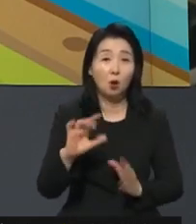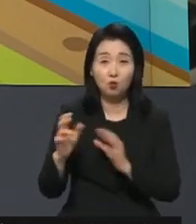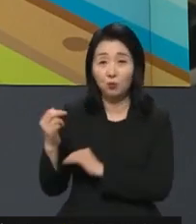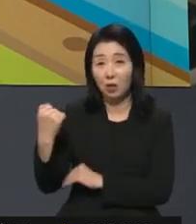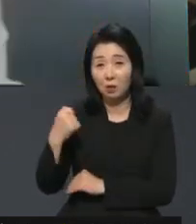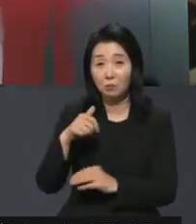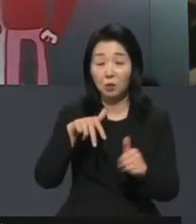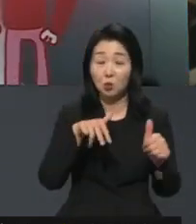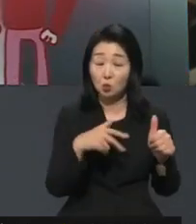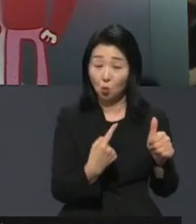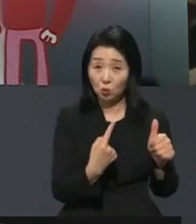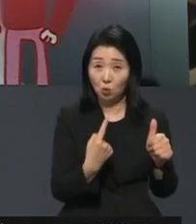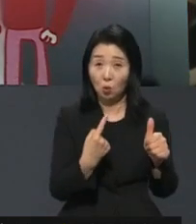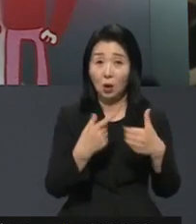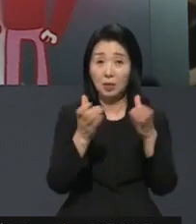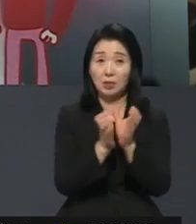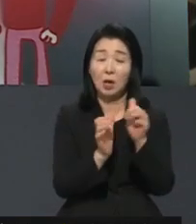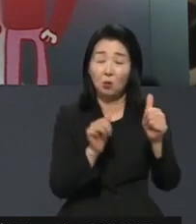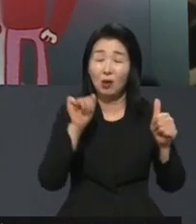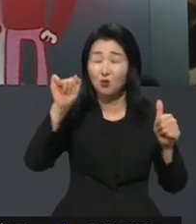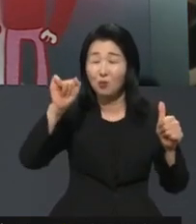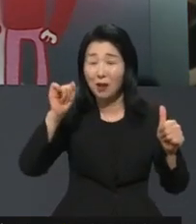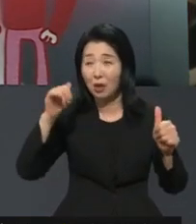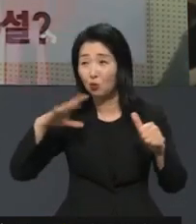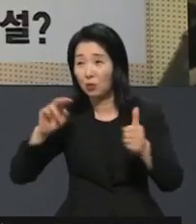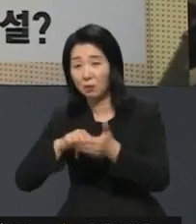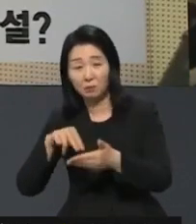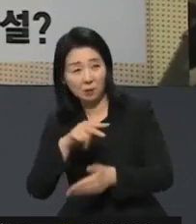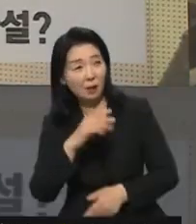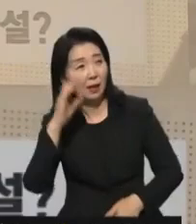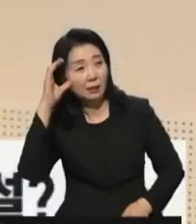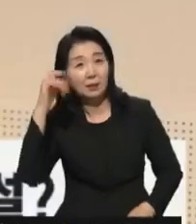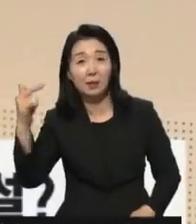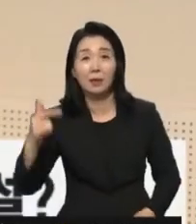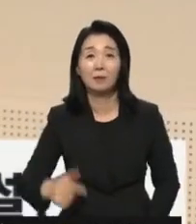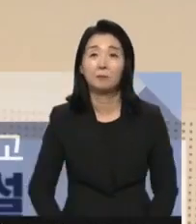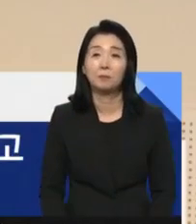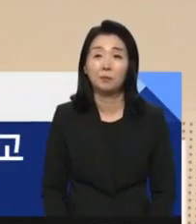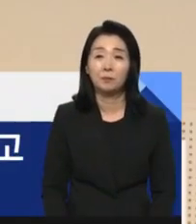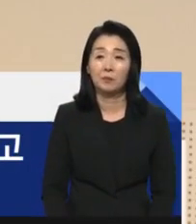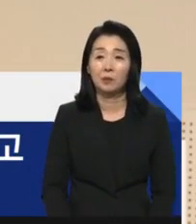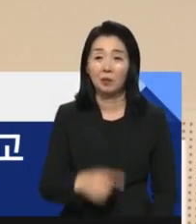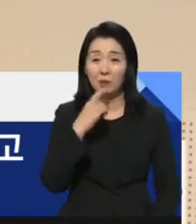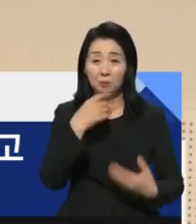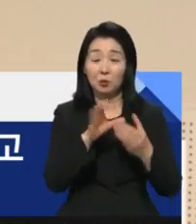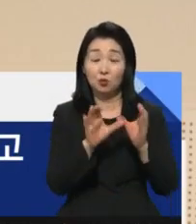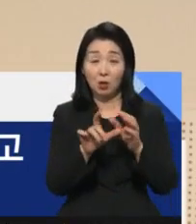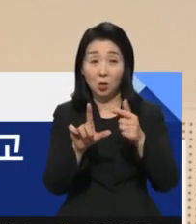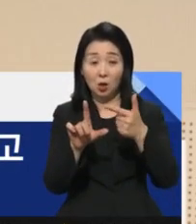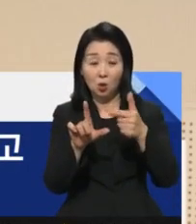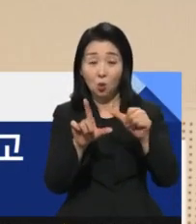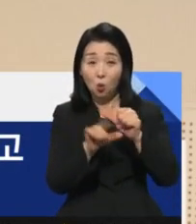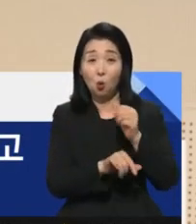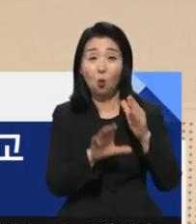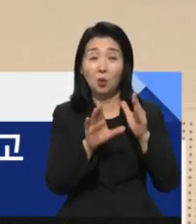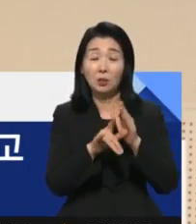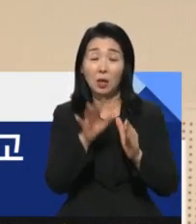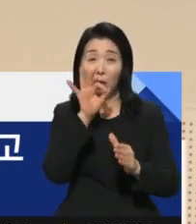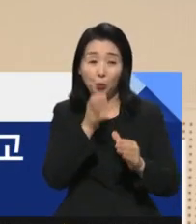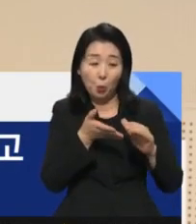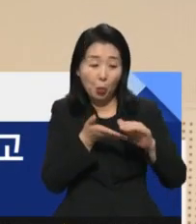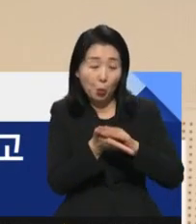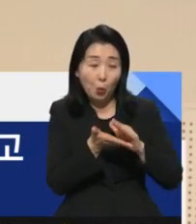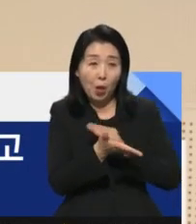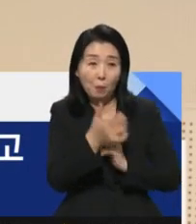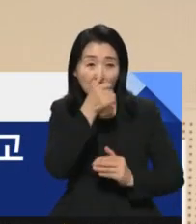조 전 장관의 출마를 은근히 기대하는 눈치입니다. 민주당에서 지난 5월에 뇌물 성상납 등